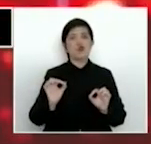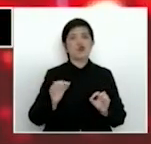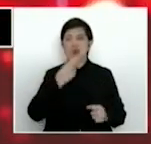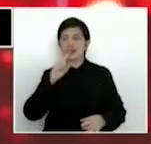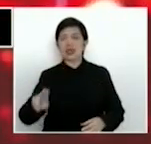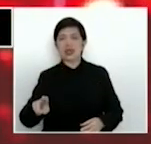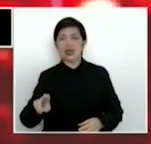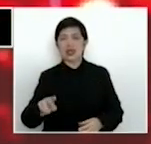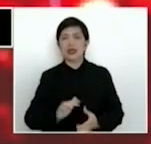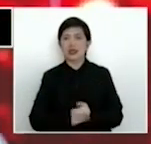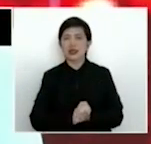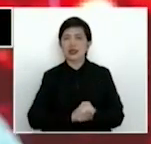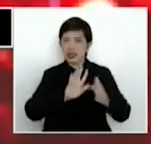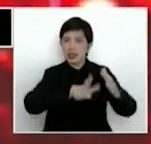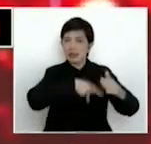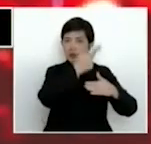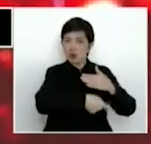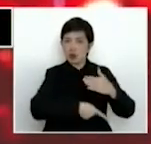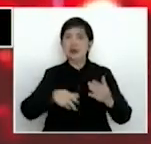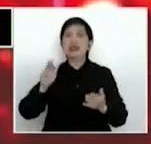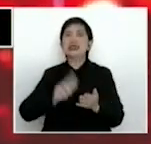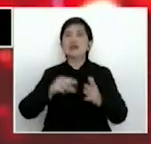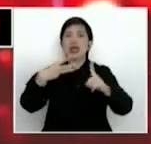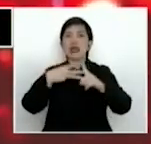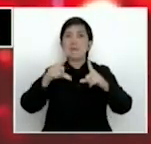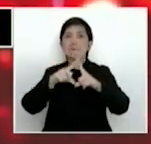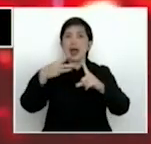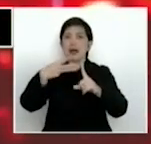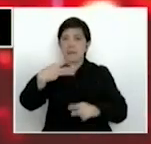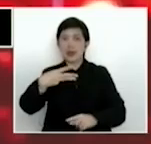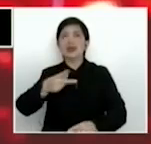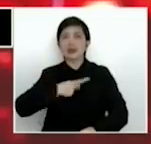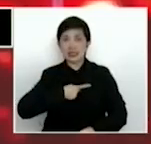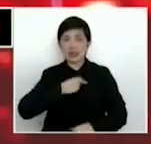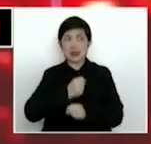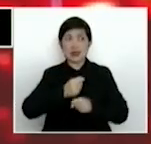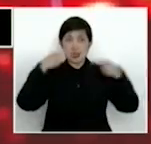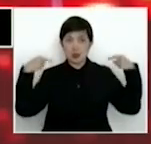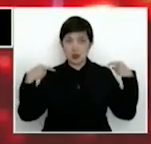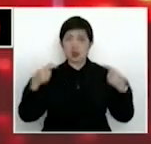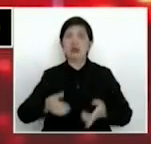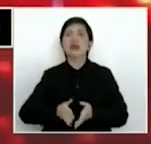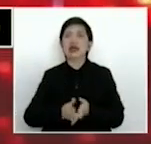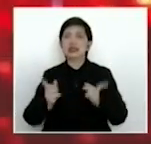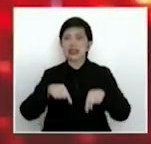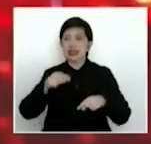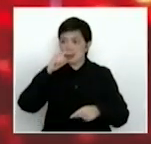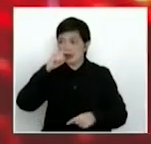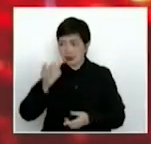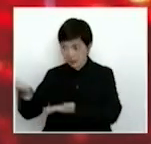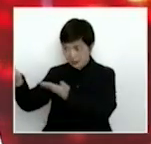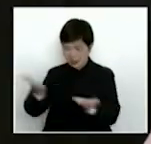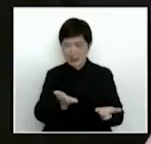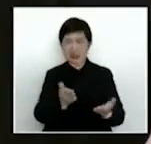dipercayanya dengan program jaminan Babe maka kami sebagai gubernur akan menjadi